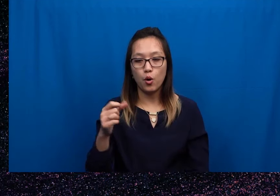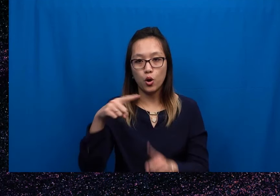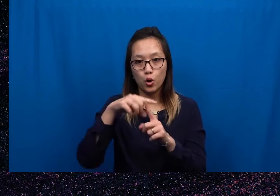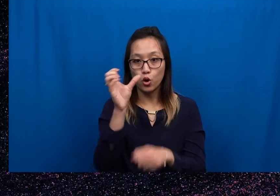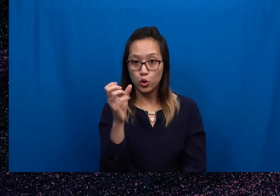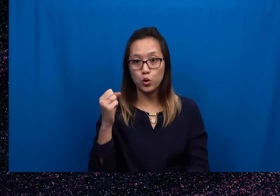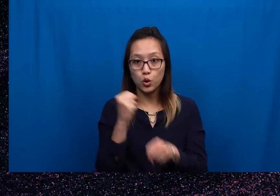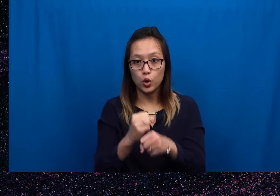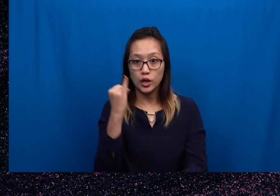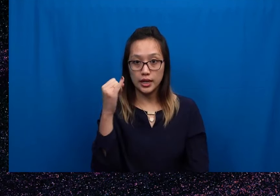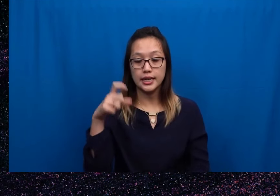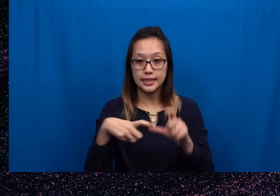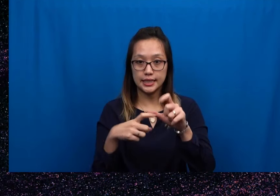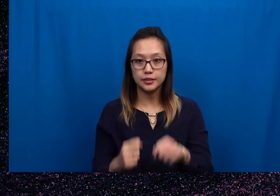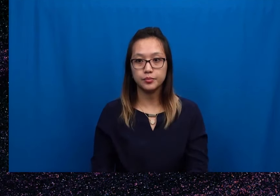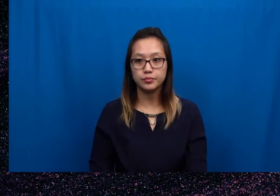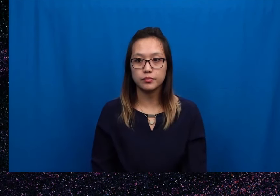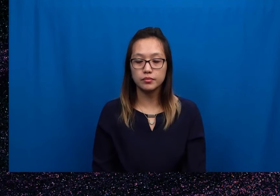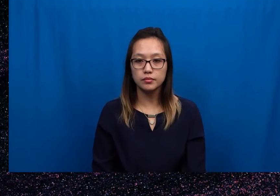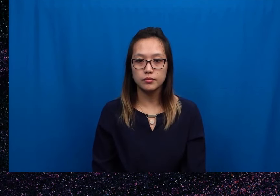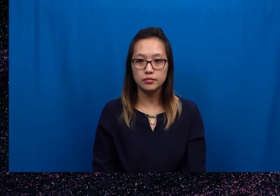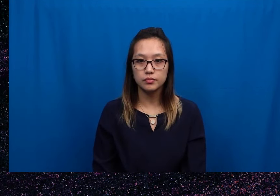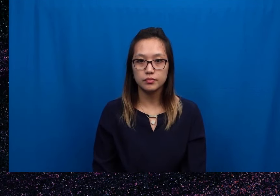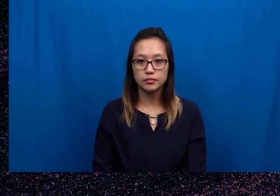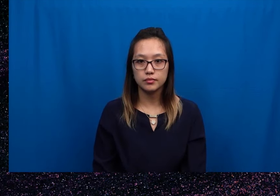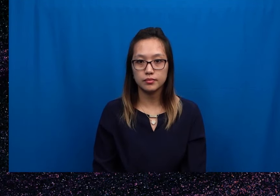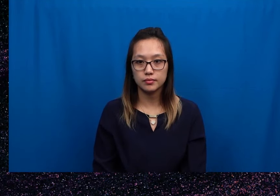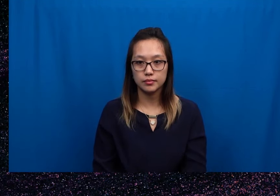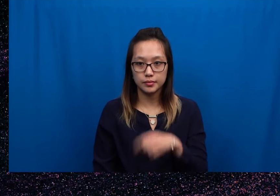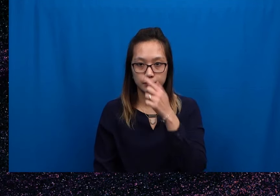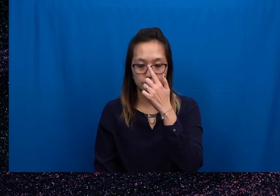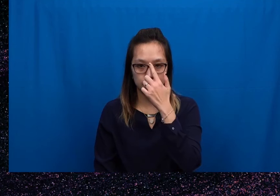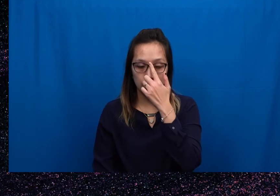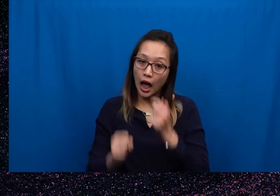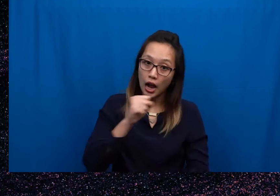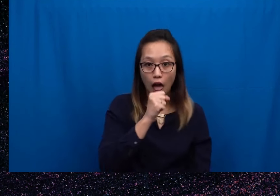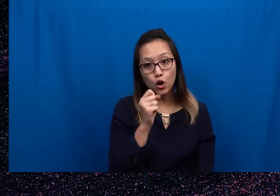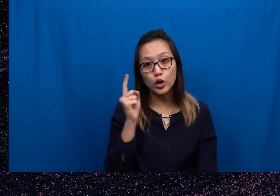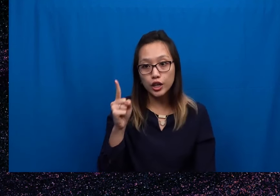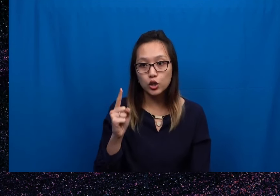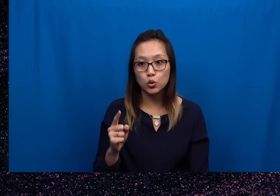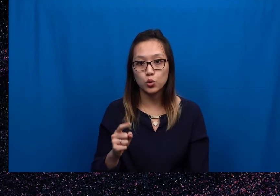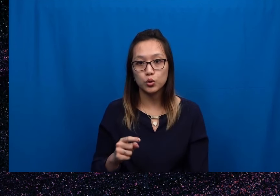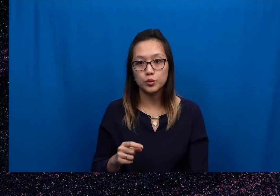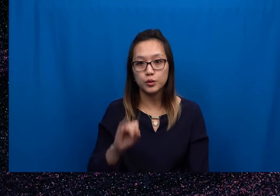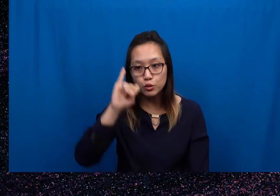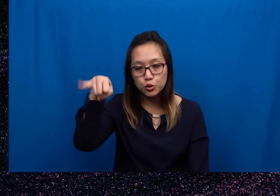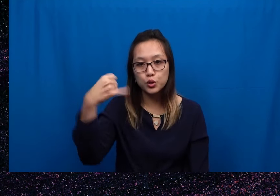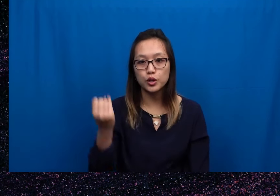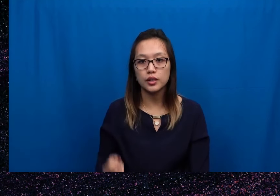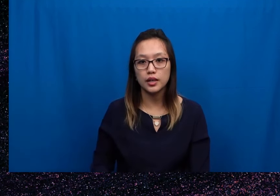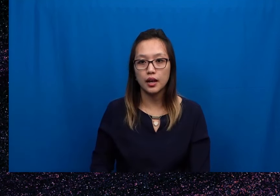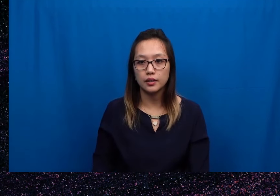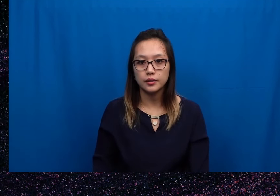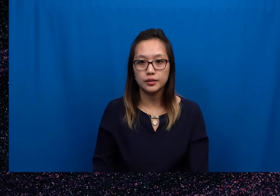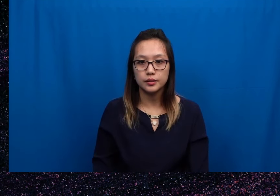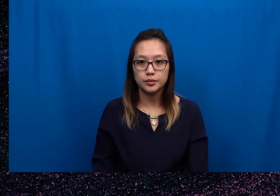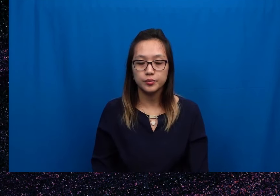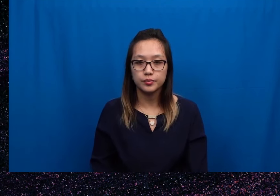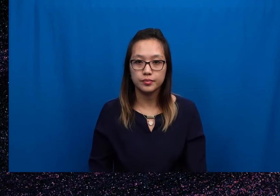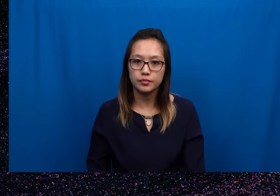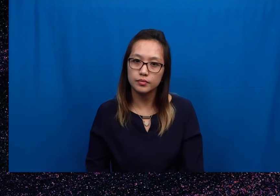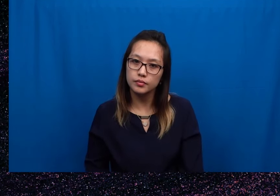lagu yang dinyanyikan itu dari melodinya, saya tahu bahwa lagu itu berjudul Because He Live. Atau dalam